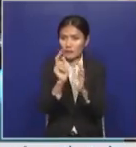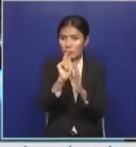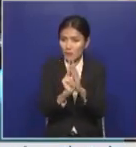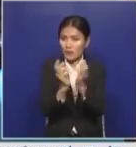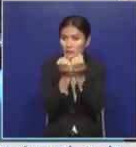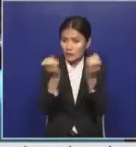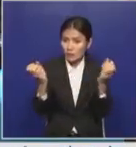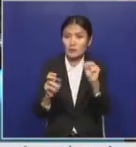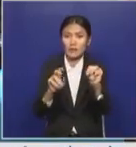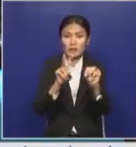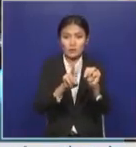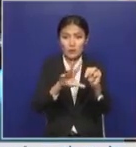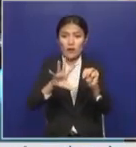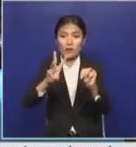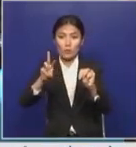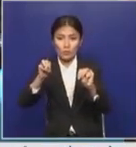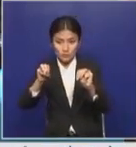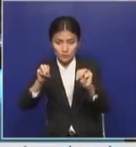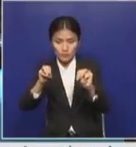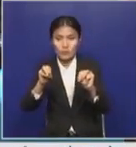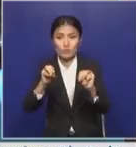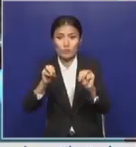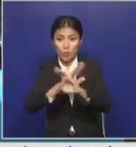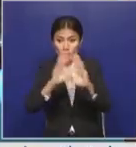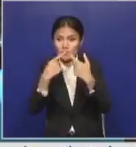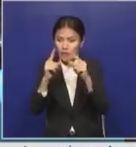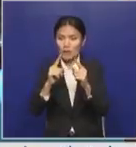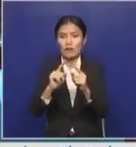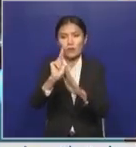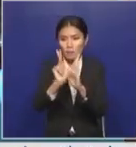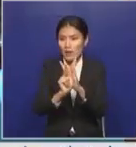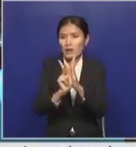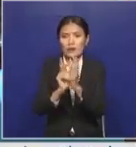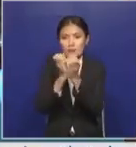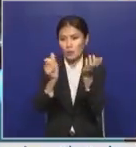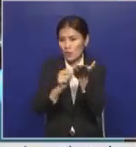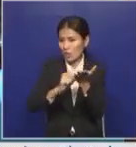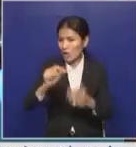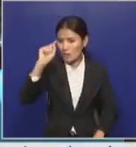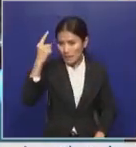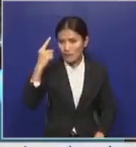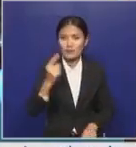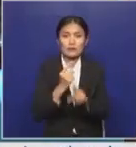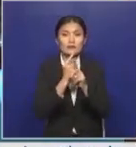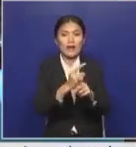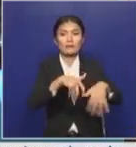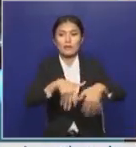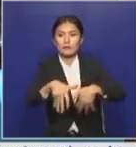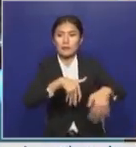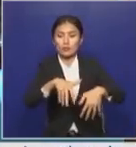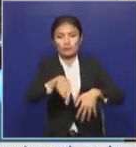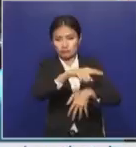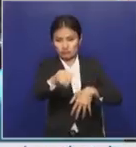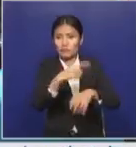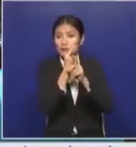2560แต่ให้จัดทำและธรรมนูญใหม่อ่าของภาคประชาชนหรือเรียกว่าฉบับไอหล่อนะครับ